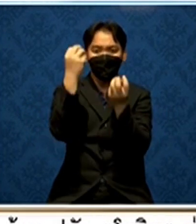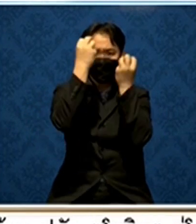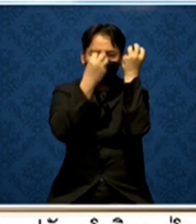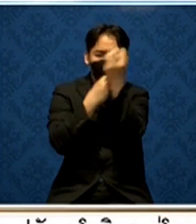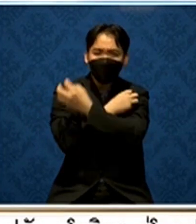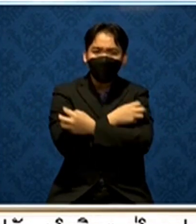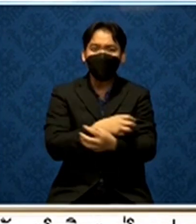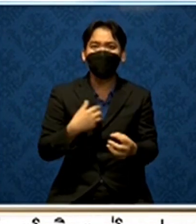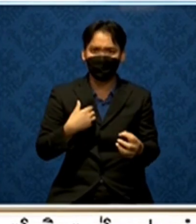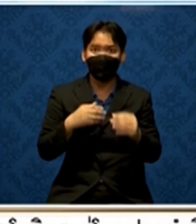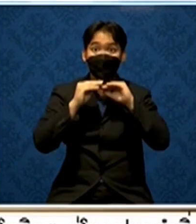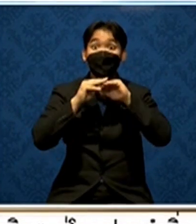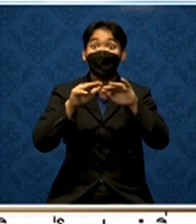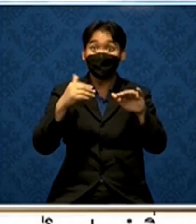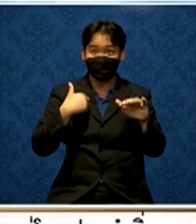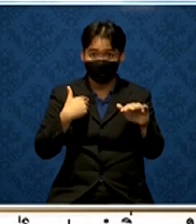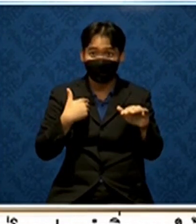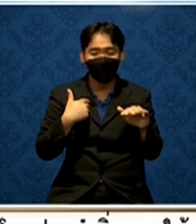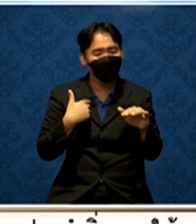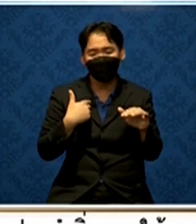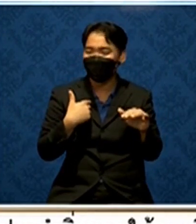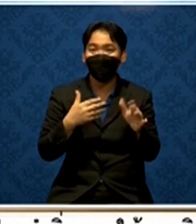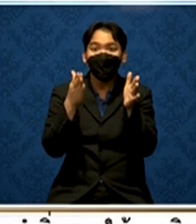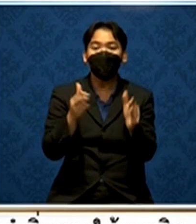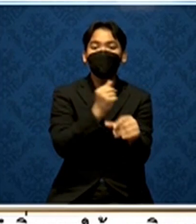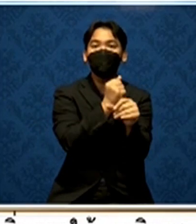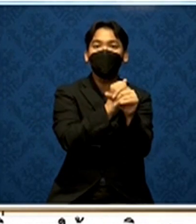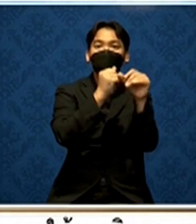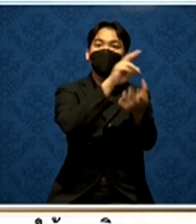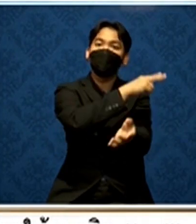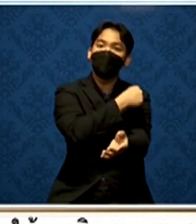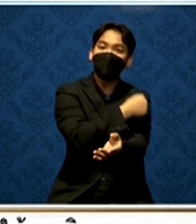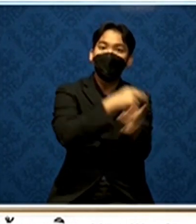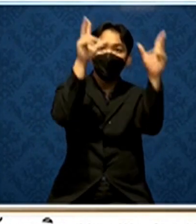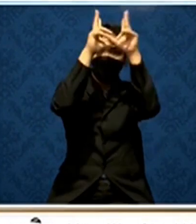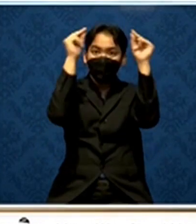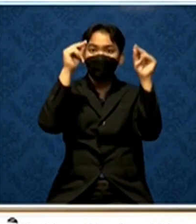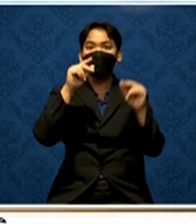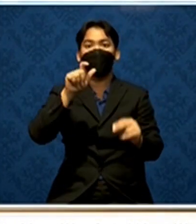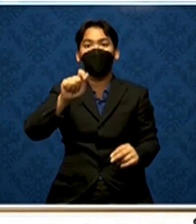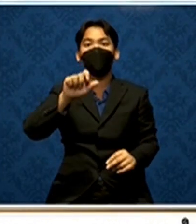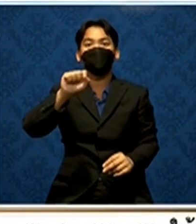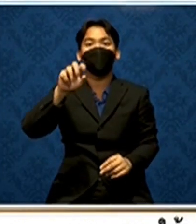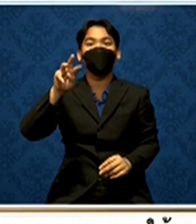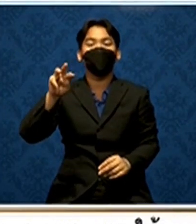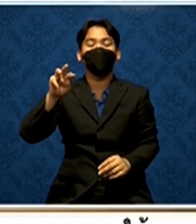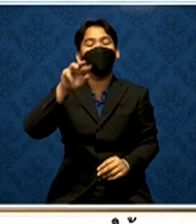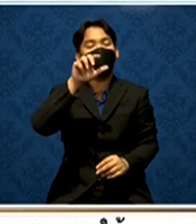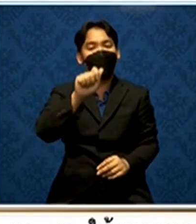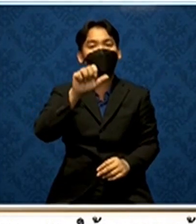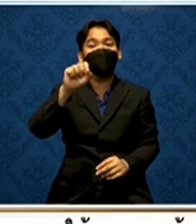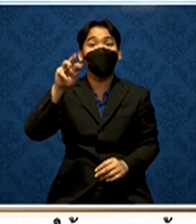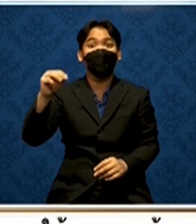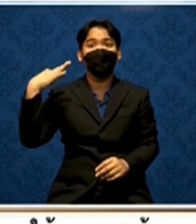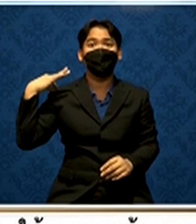ธารณสุขโดยเฉพาะบุคลากรทางการแพทย์และอสม.คือบุคลากรที่เสียสละเสี่ยงชีวิต